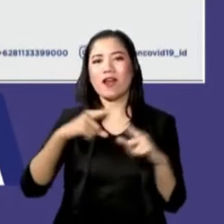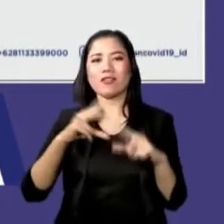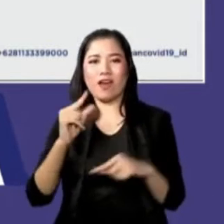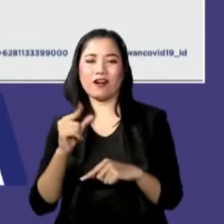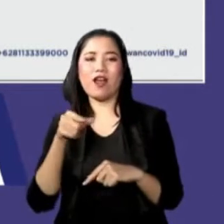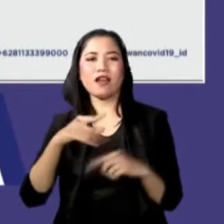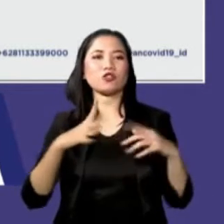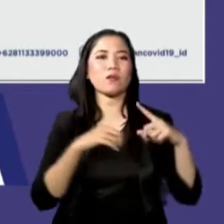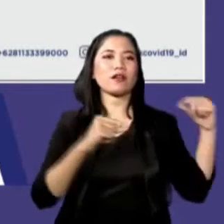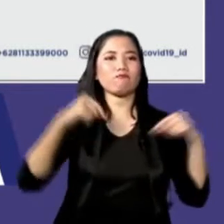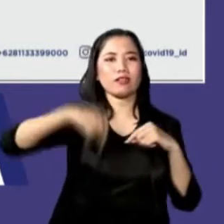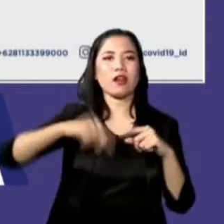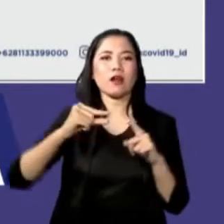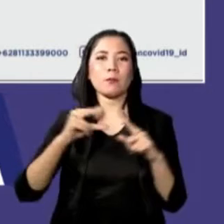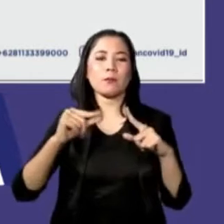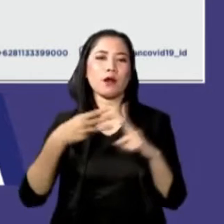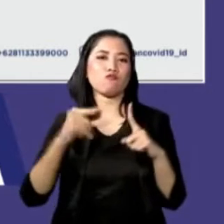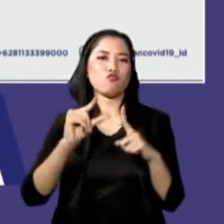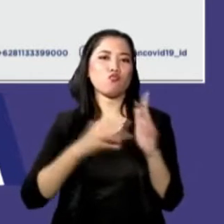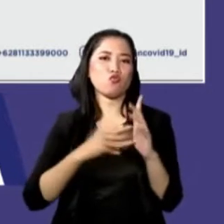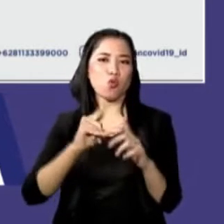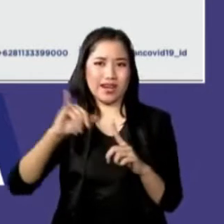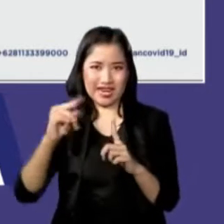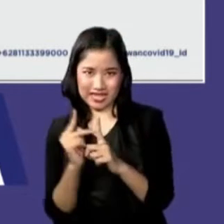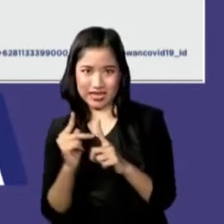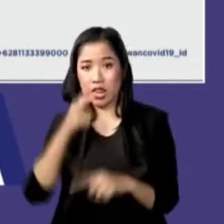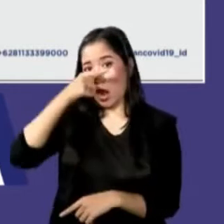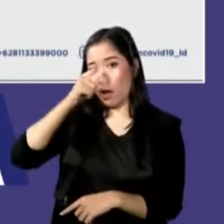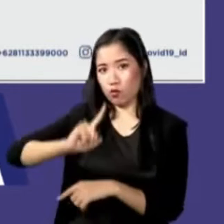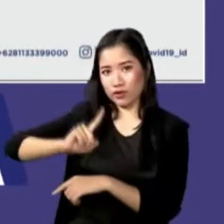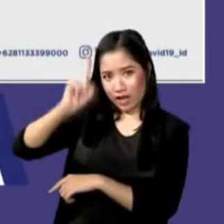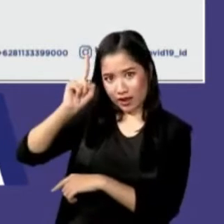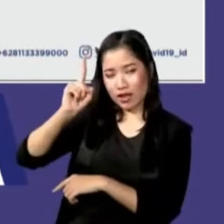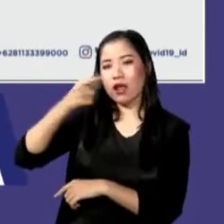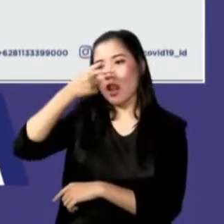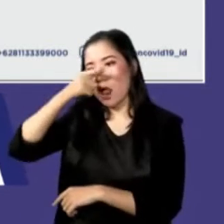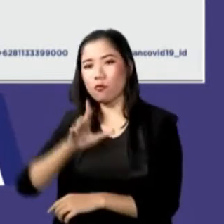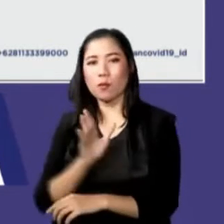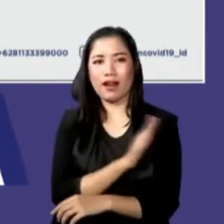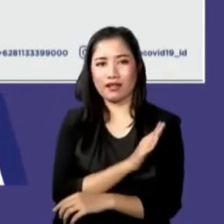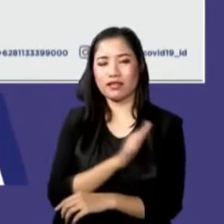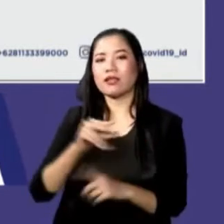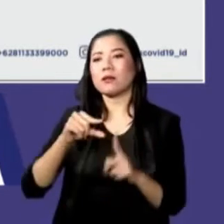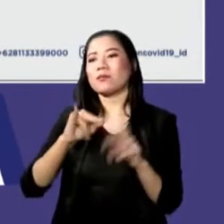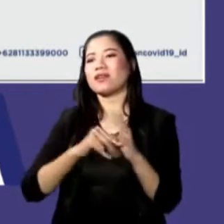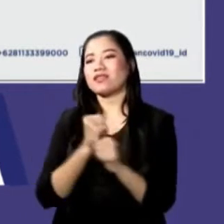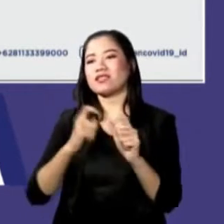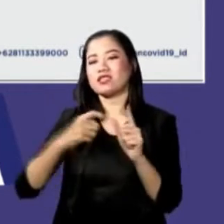Selatan adalah kota Prabu Mulih, dari Lampung adalah Lampung Utara, Lampung Barat,